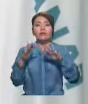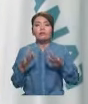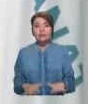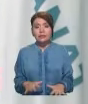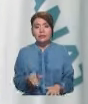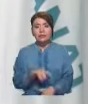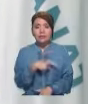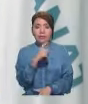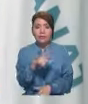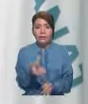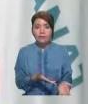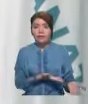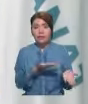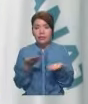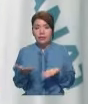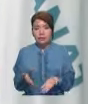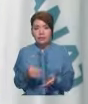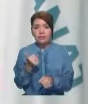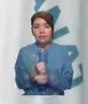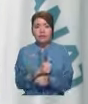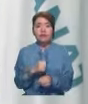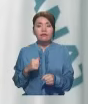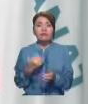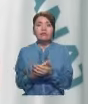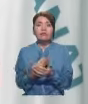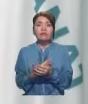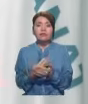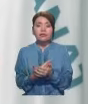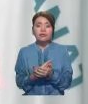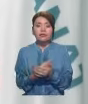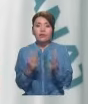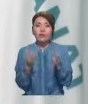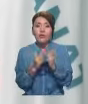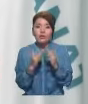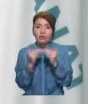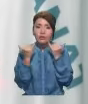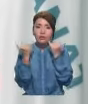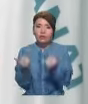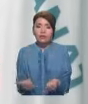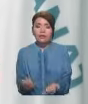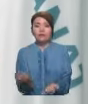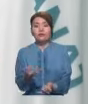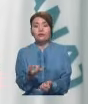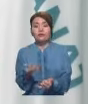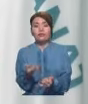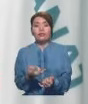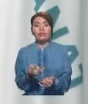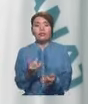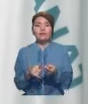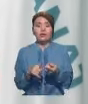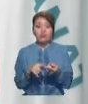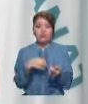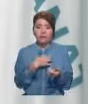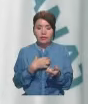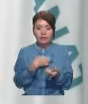мамандарды тарту, ол үшін ең бастысы мынау үй мәселесі шешу мәселесі ең бірінші болып тұр. Өйткені